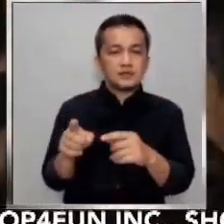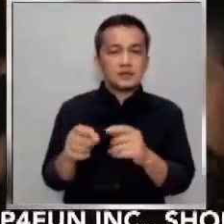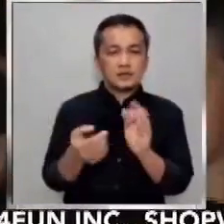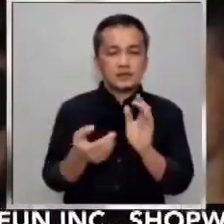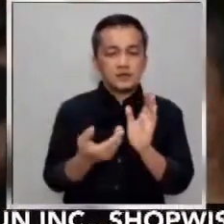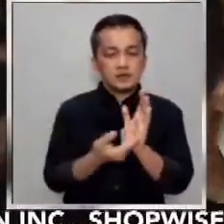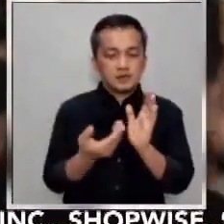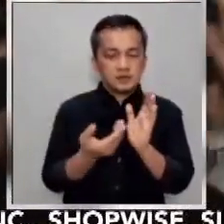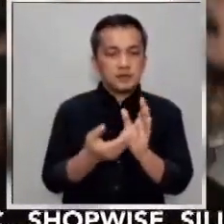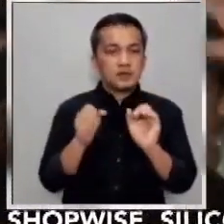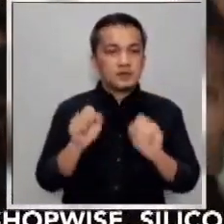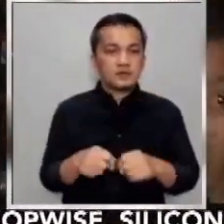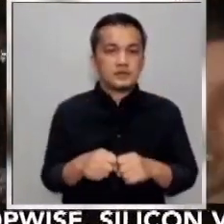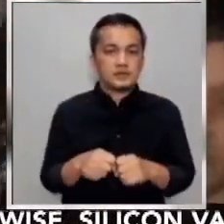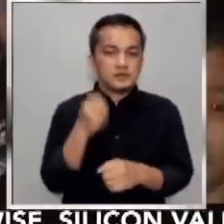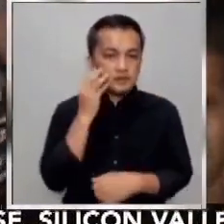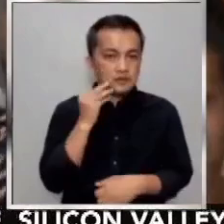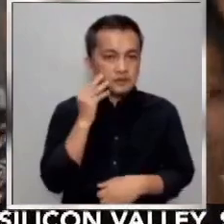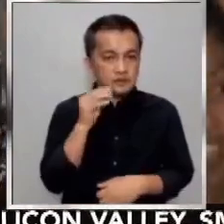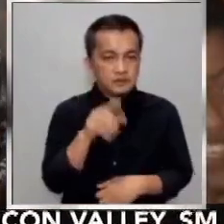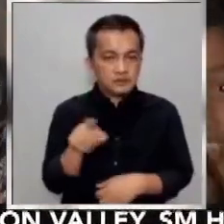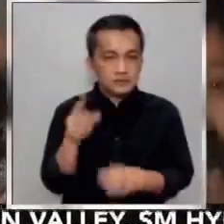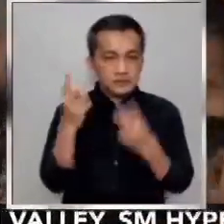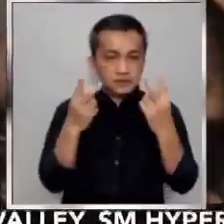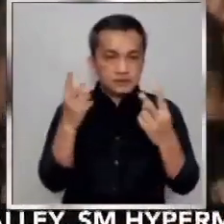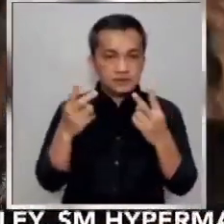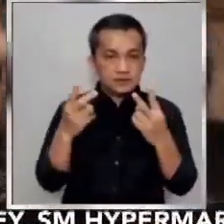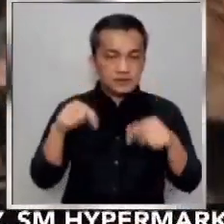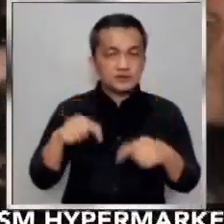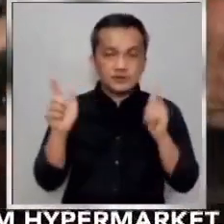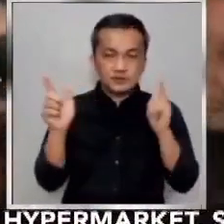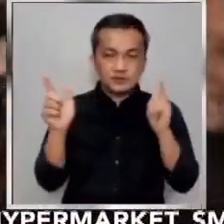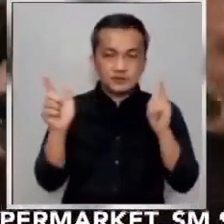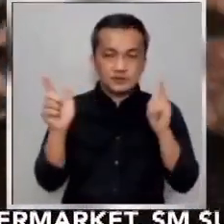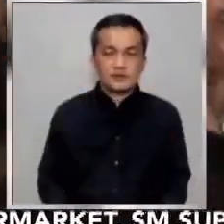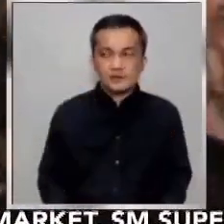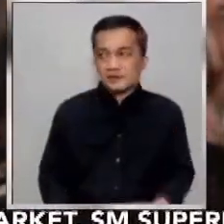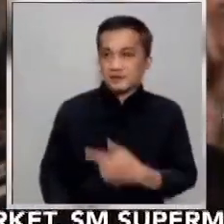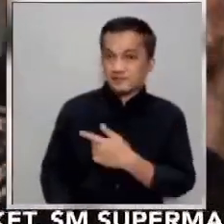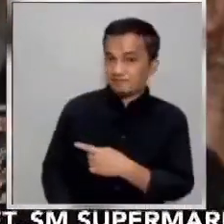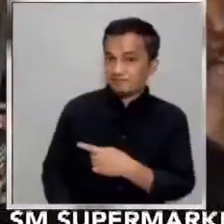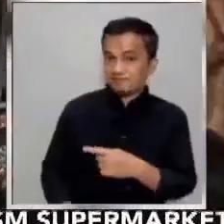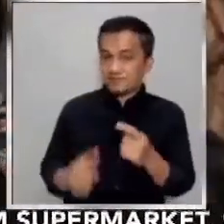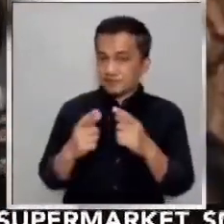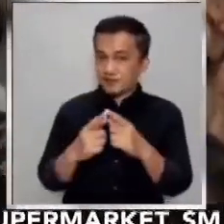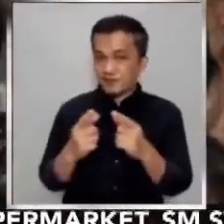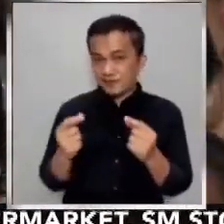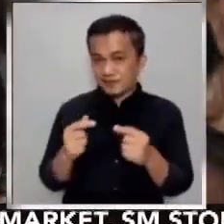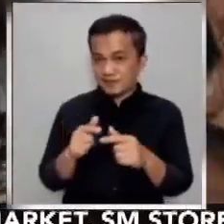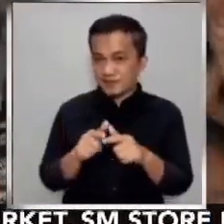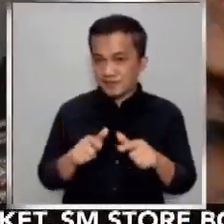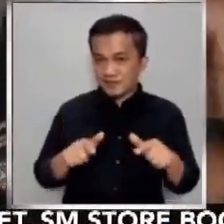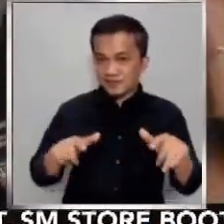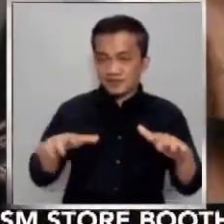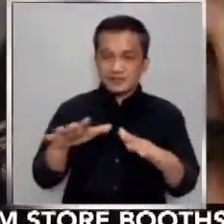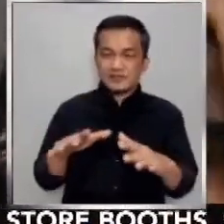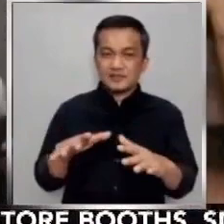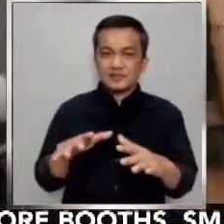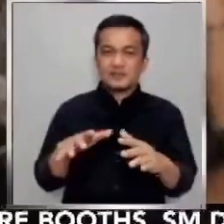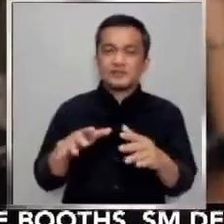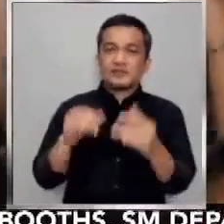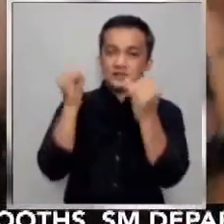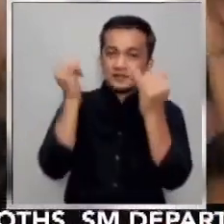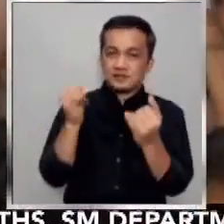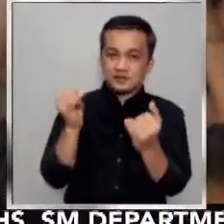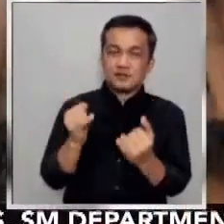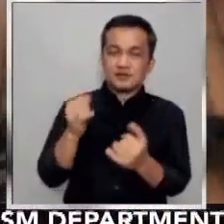pwedeng ma-experience ng mga bibisita dito sa Luneta. Siyempre, nandyan yung Japanese Garden, yung mismong bantayog ni Dr. Jose Rizal.